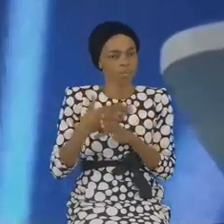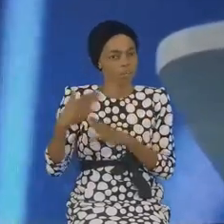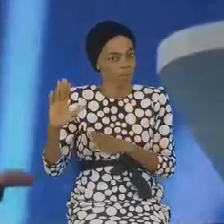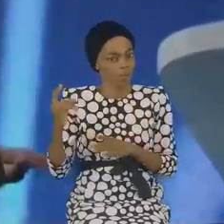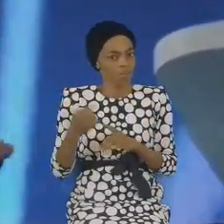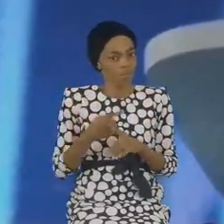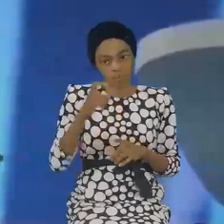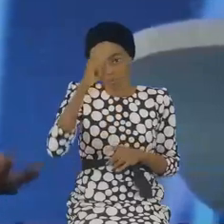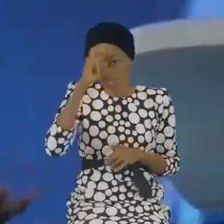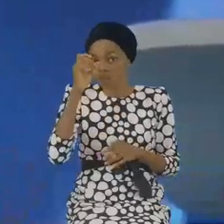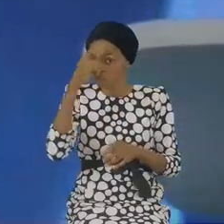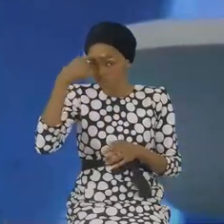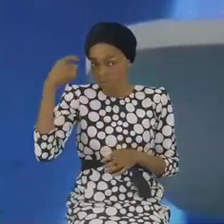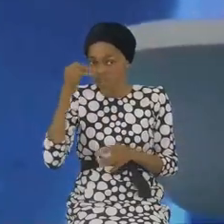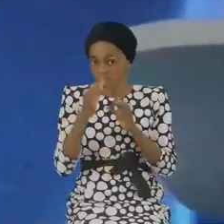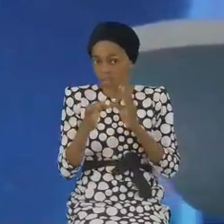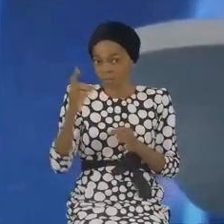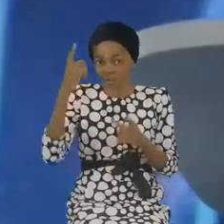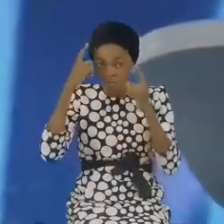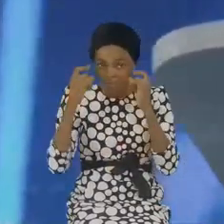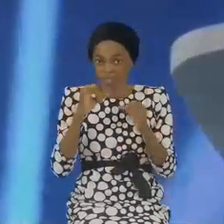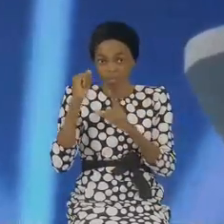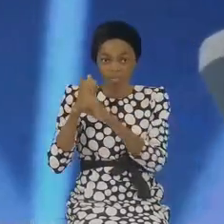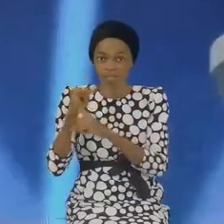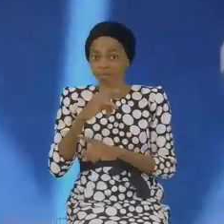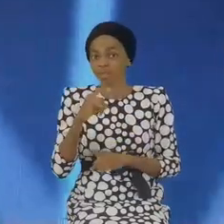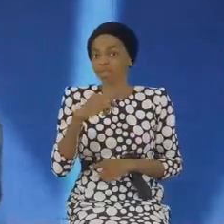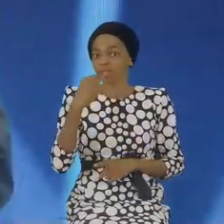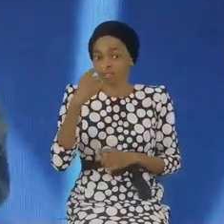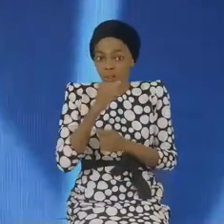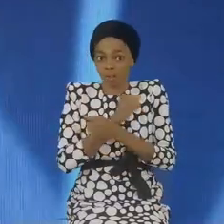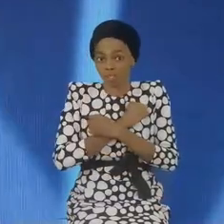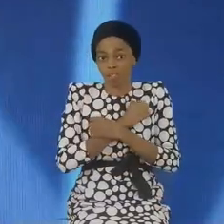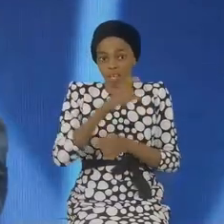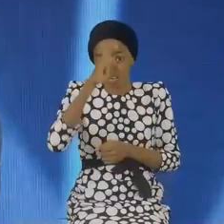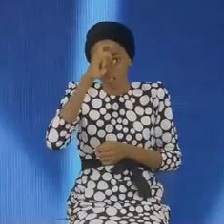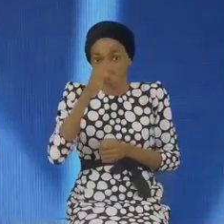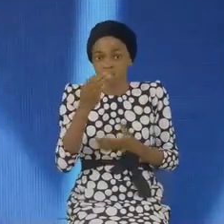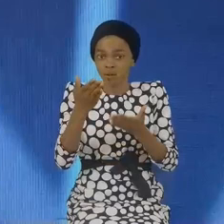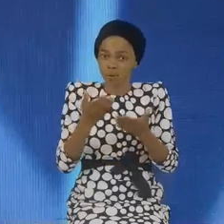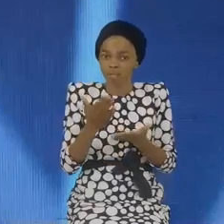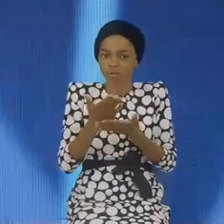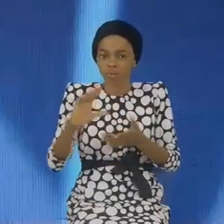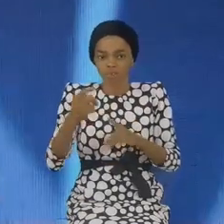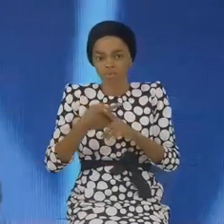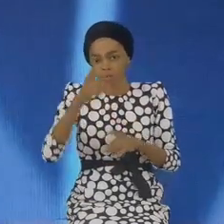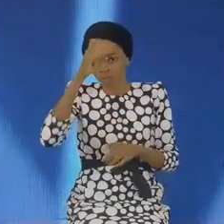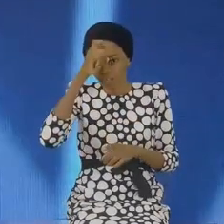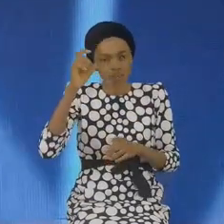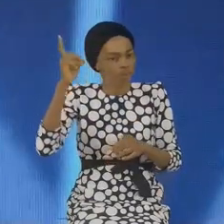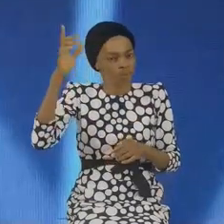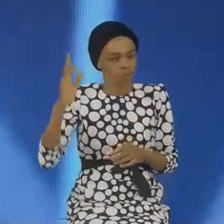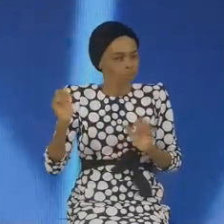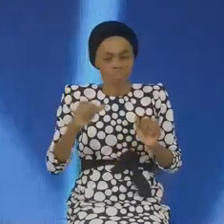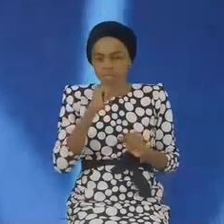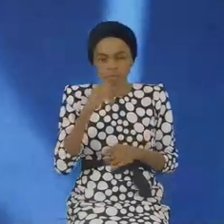votre esprit doit être arraché d'Égypte. Si Moïse a aimé l'Égypte, s'il voulait quelque chose en Égypte, Dieu ne pouvait pas